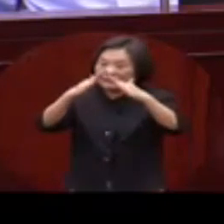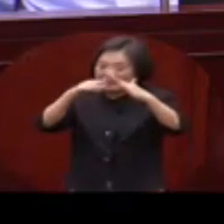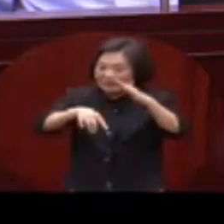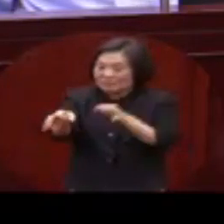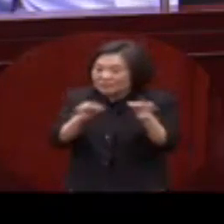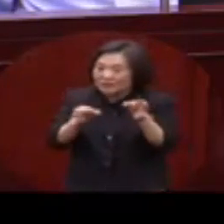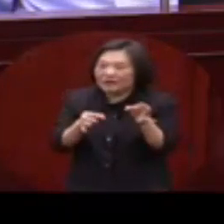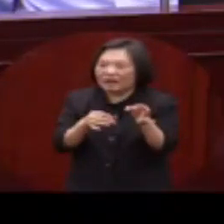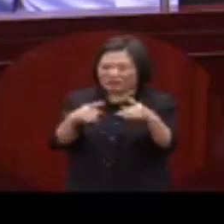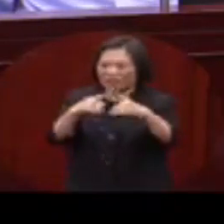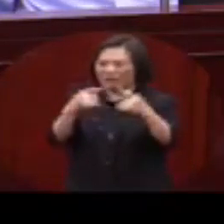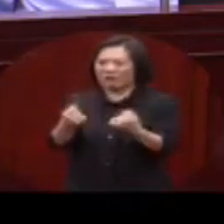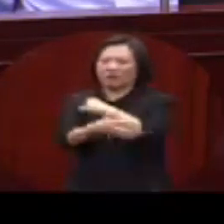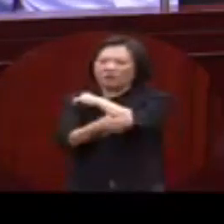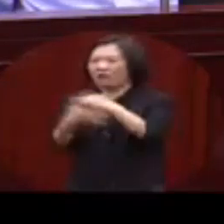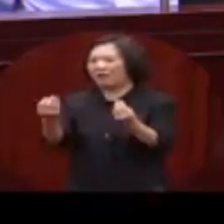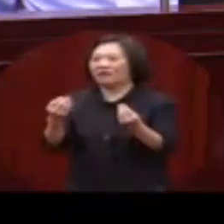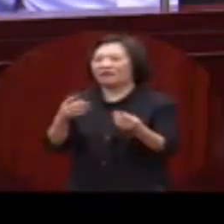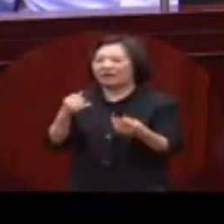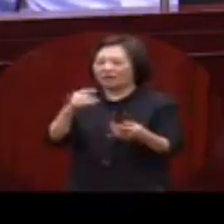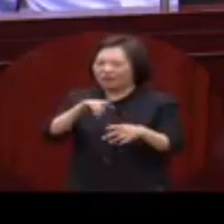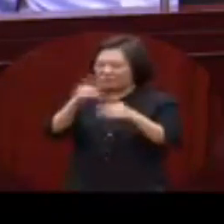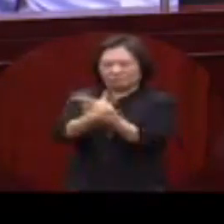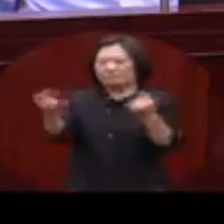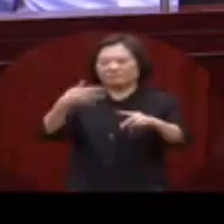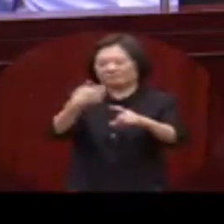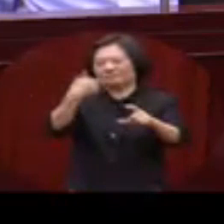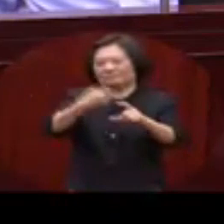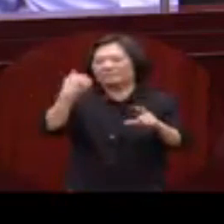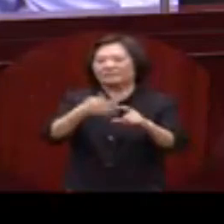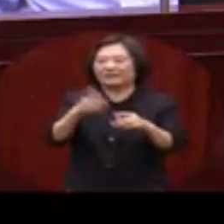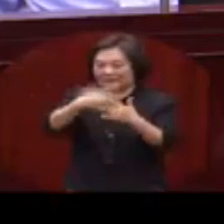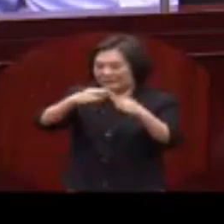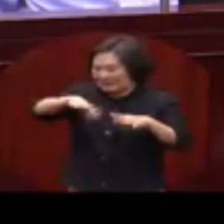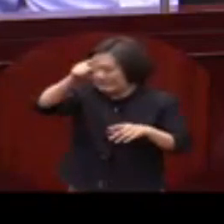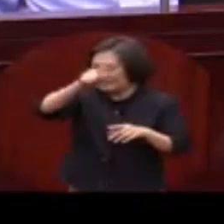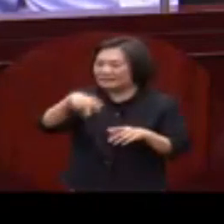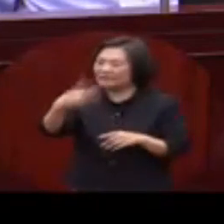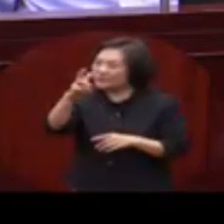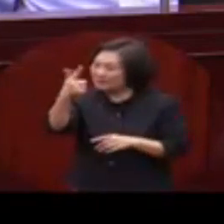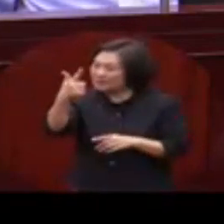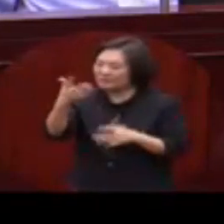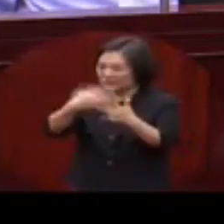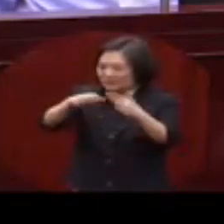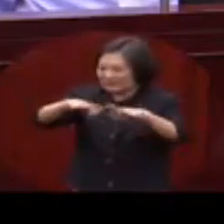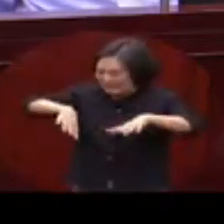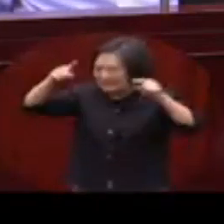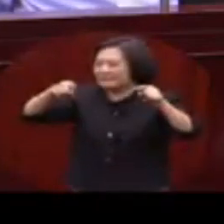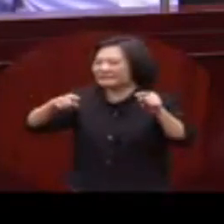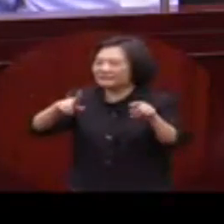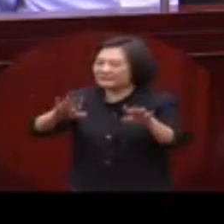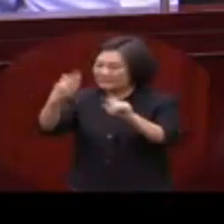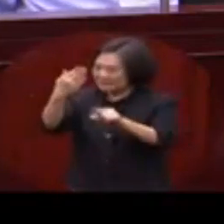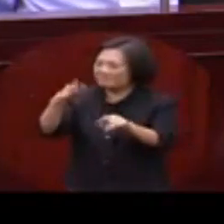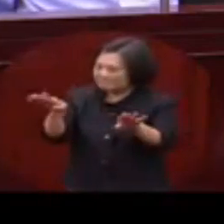说整个智慧的支付，你知道，无现金交易啊，以学校为杠杆，236个学校当杠杆，你知道，在今年9月